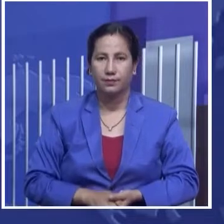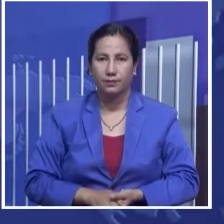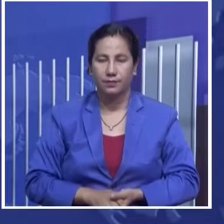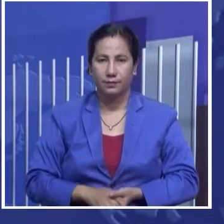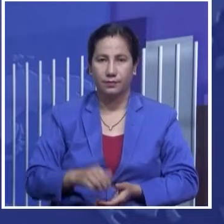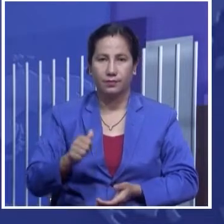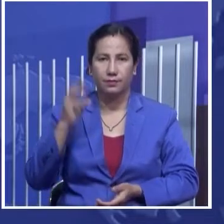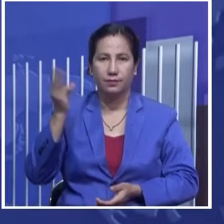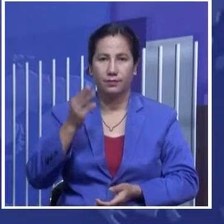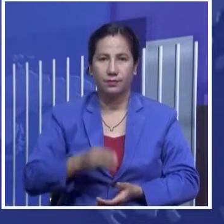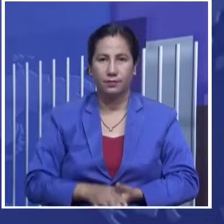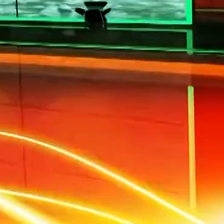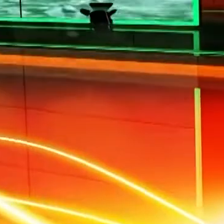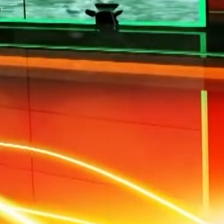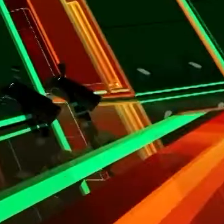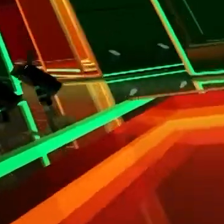अब मौसम।